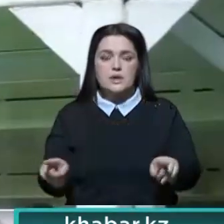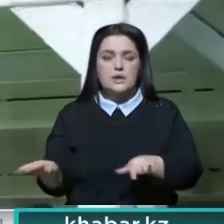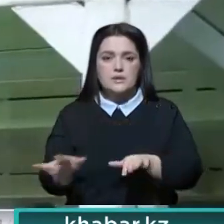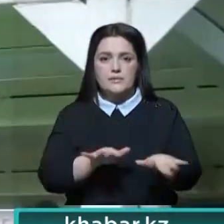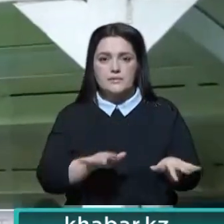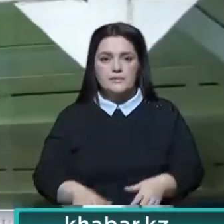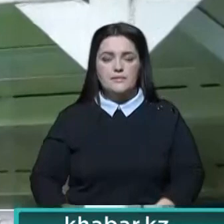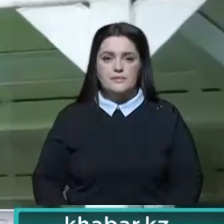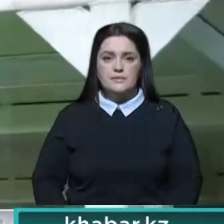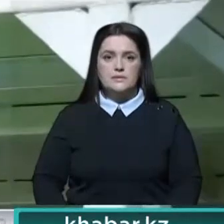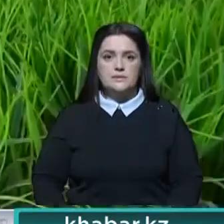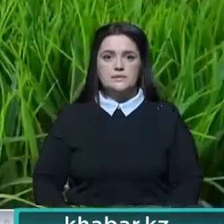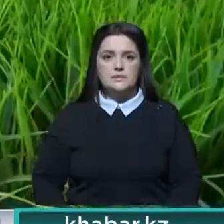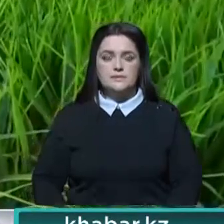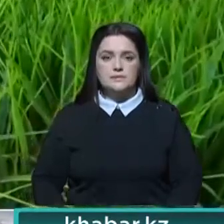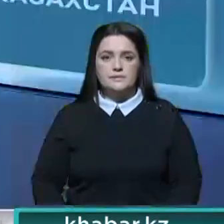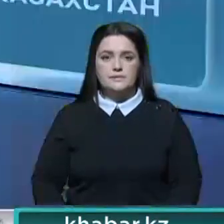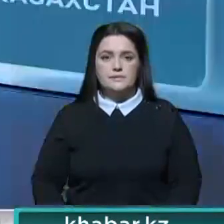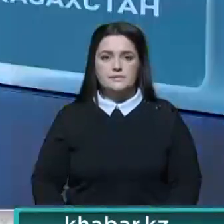70 агитмероприятий.